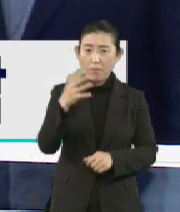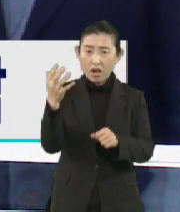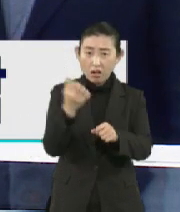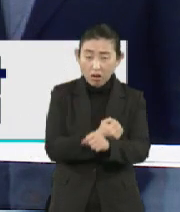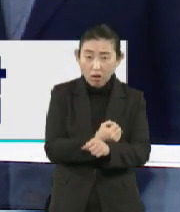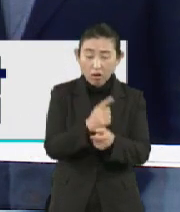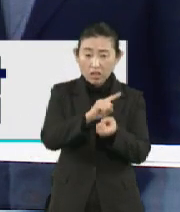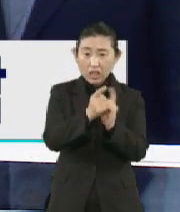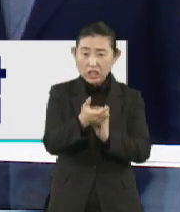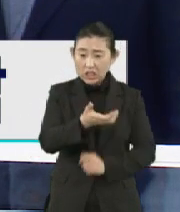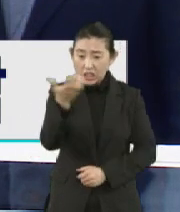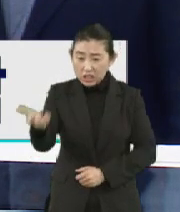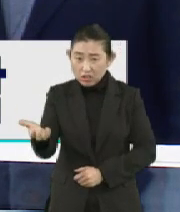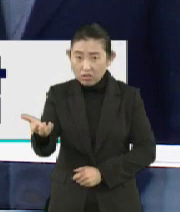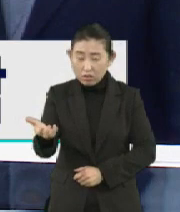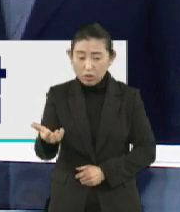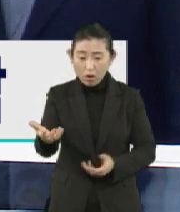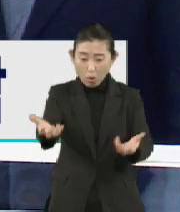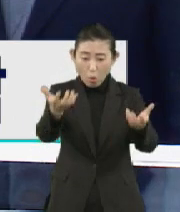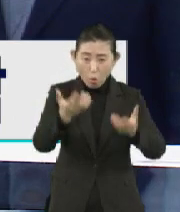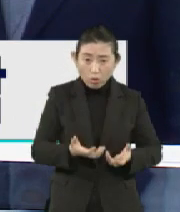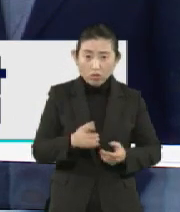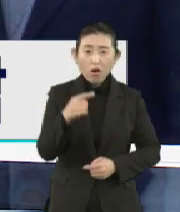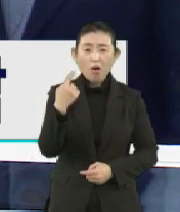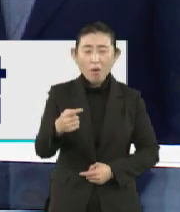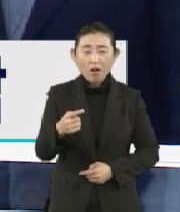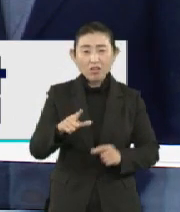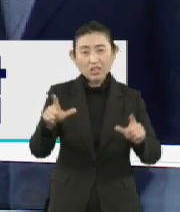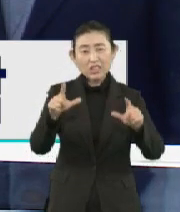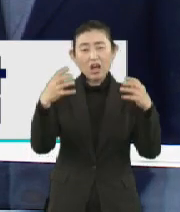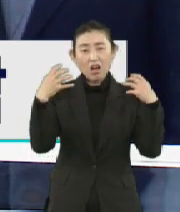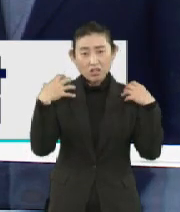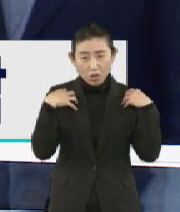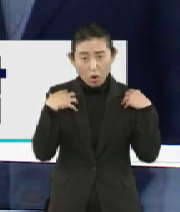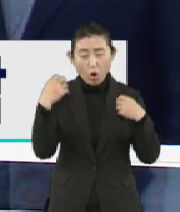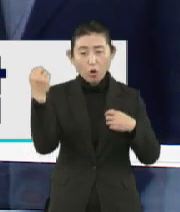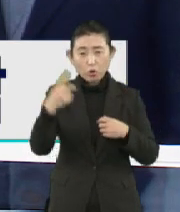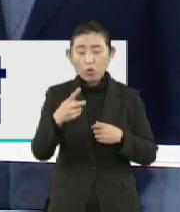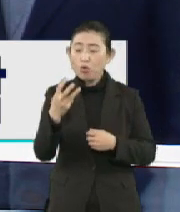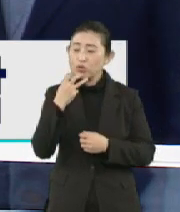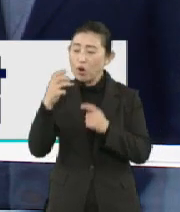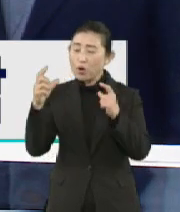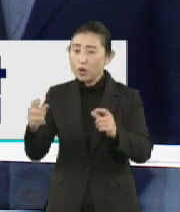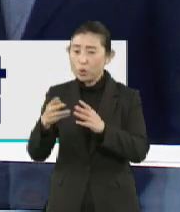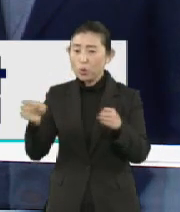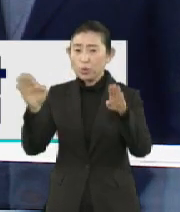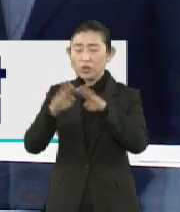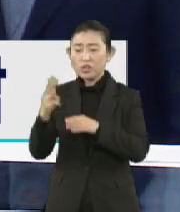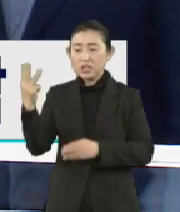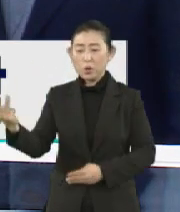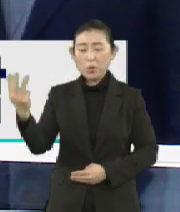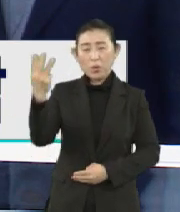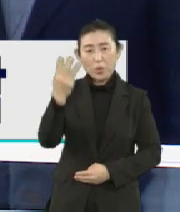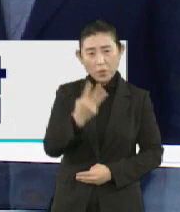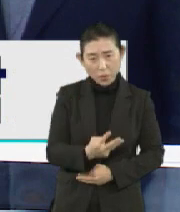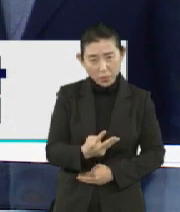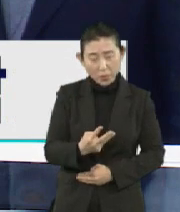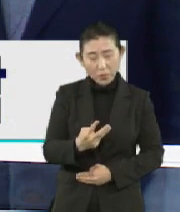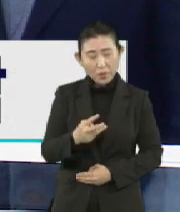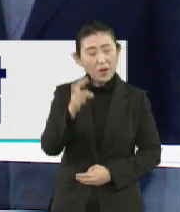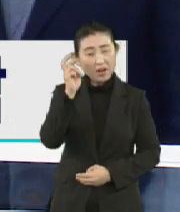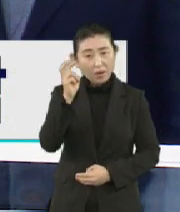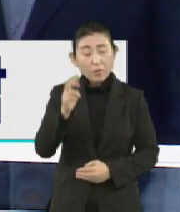대체할 기관들의 윤곽이 드러났습니다. 기상청 외에 플러스 알파로 서울에 있는 공공기관 세 곳에 대전